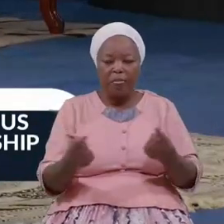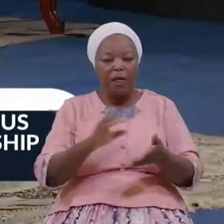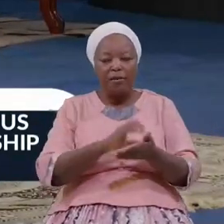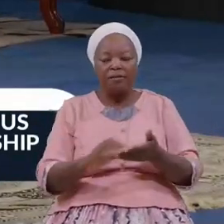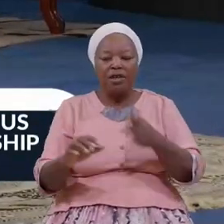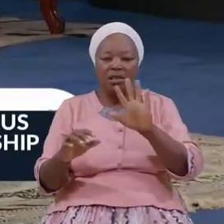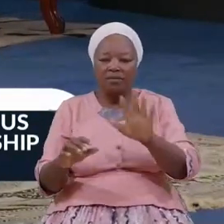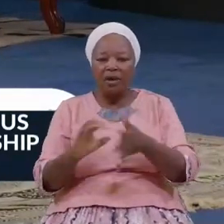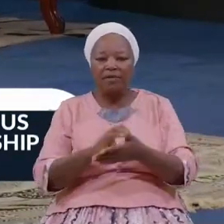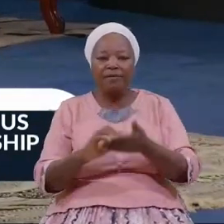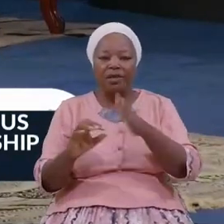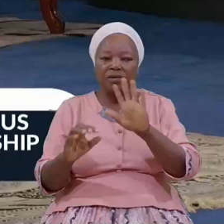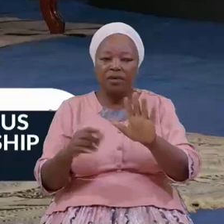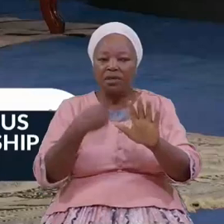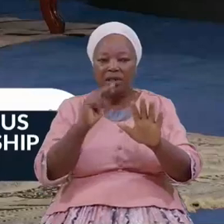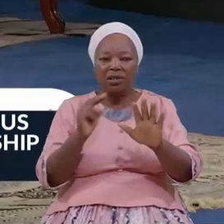dit,